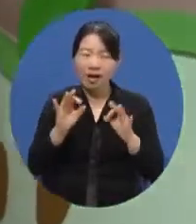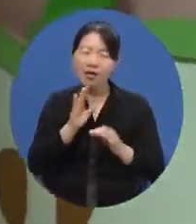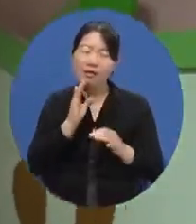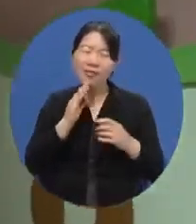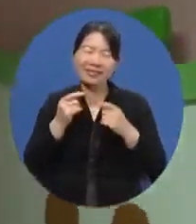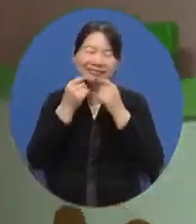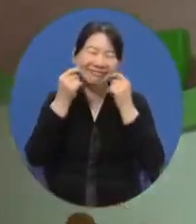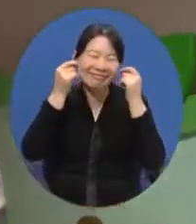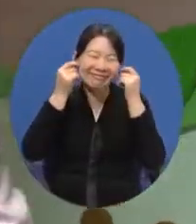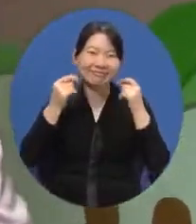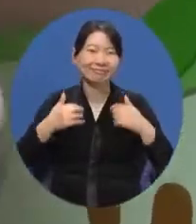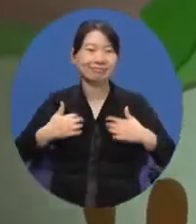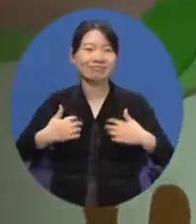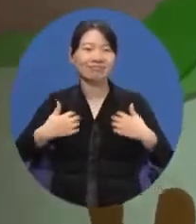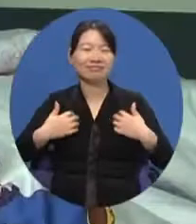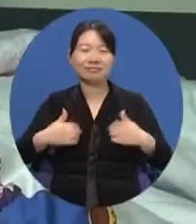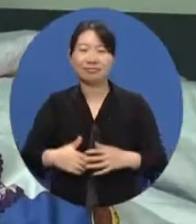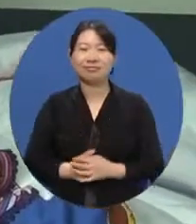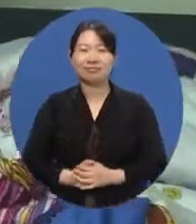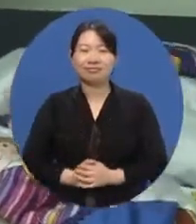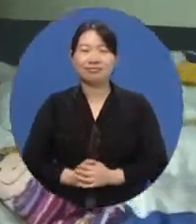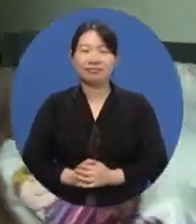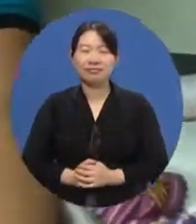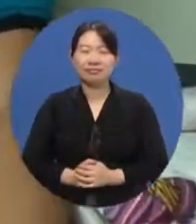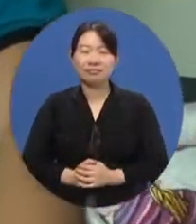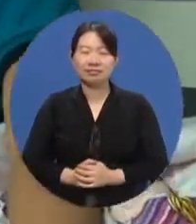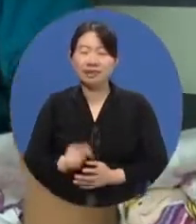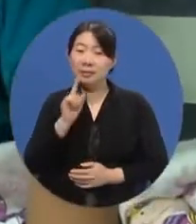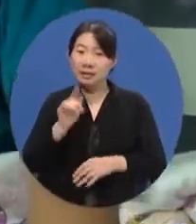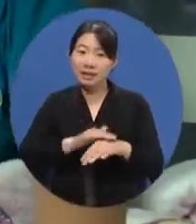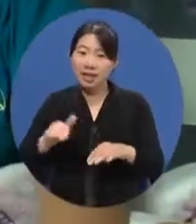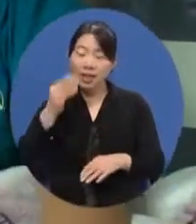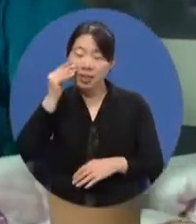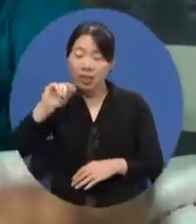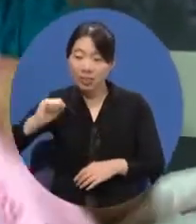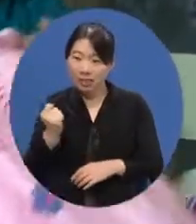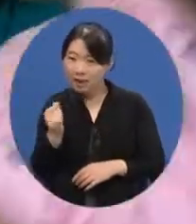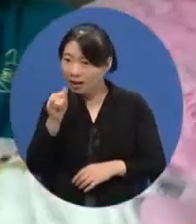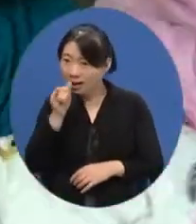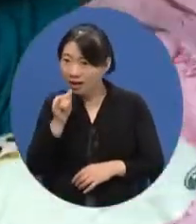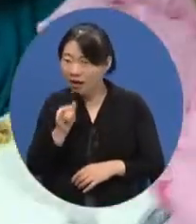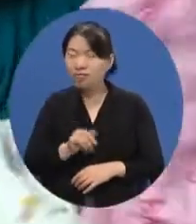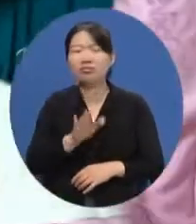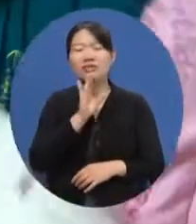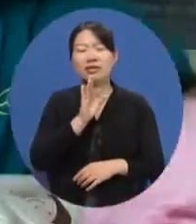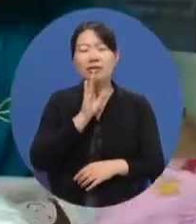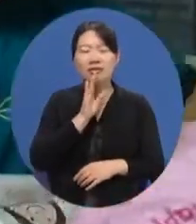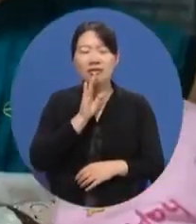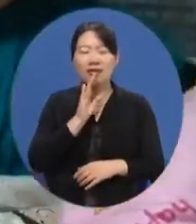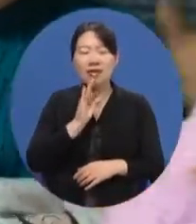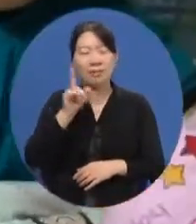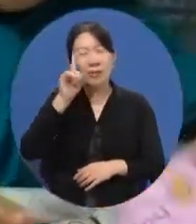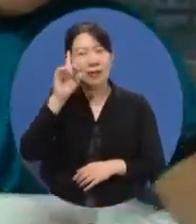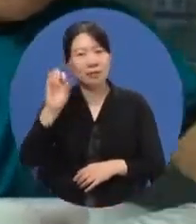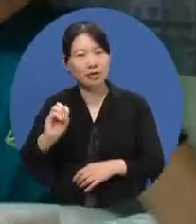같은데요. 말 잘 들어요? 상민이가? 네. 완전 잘.